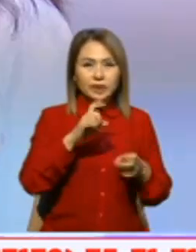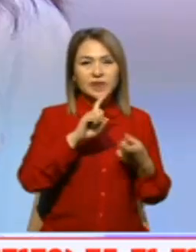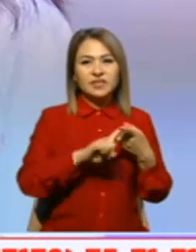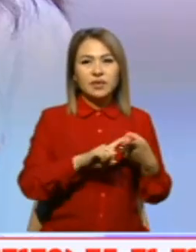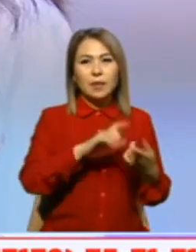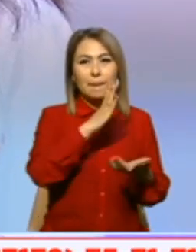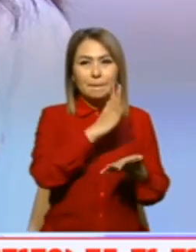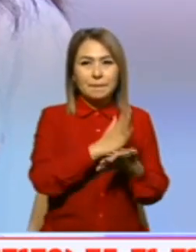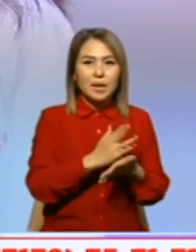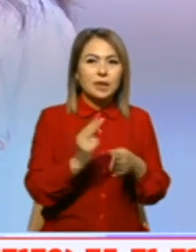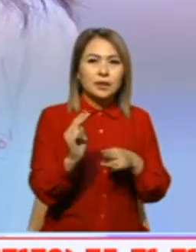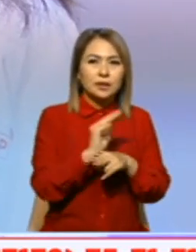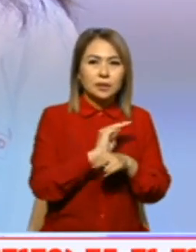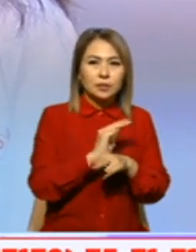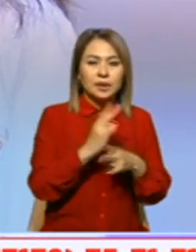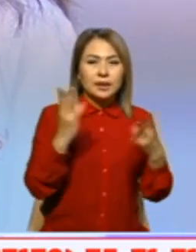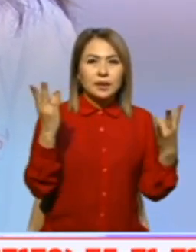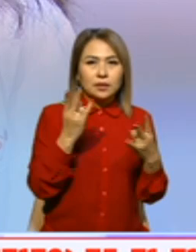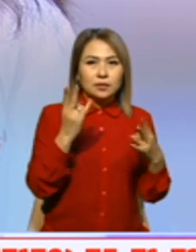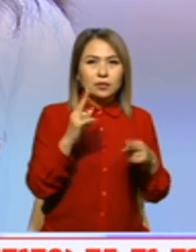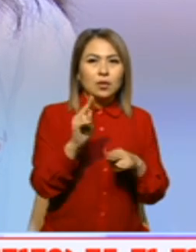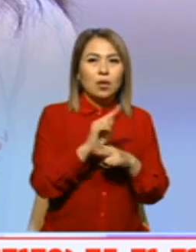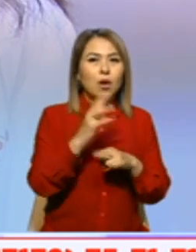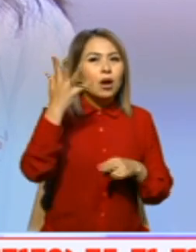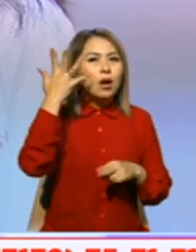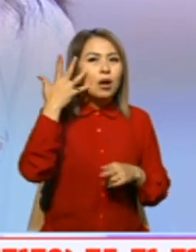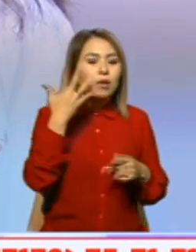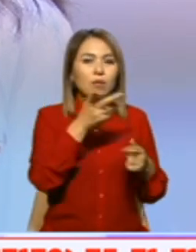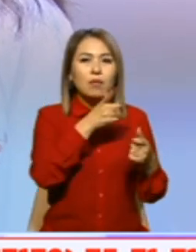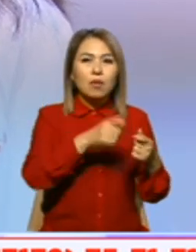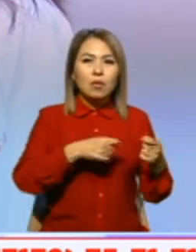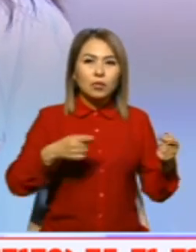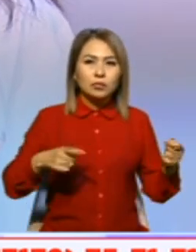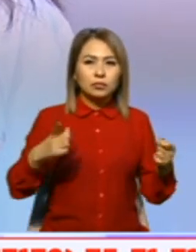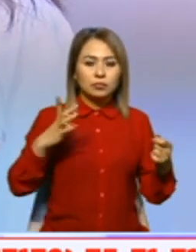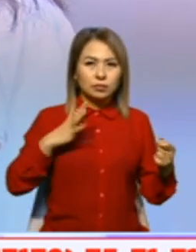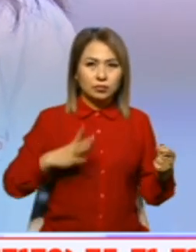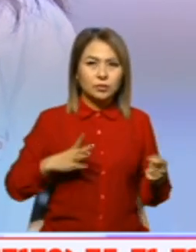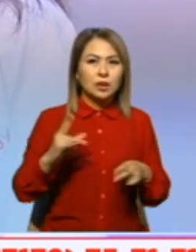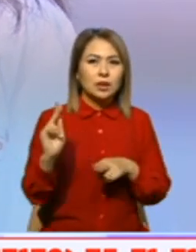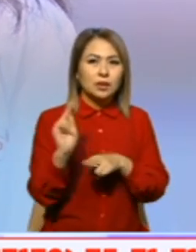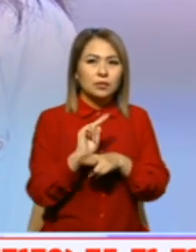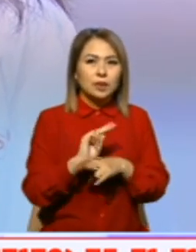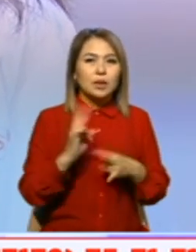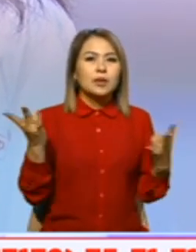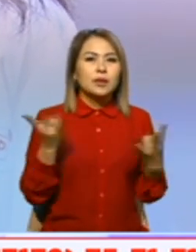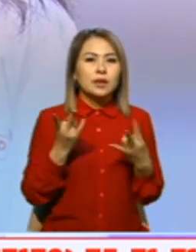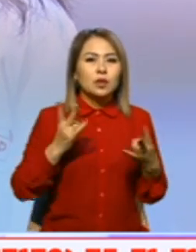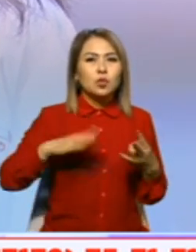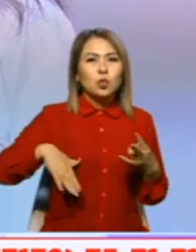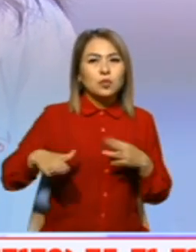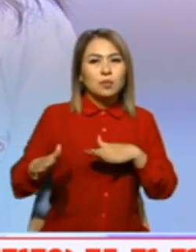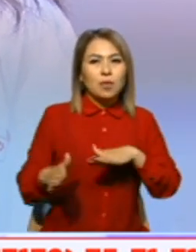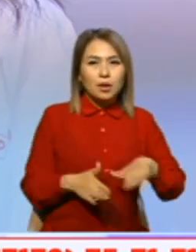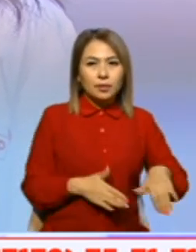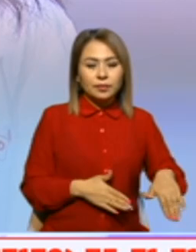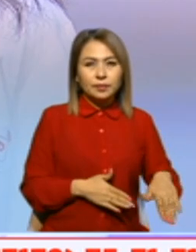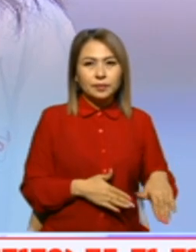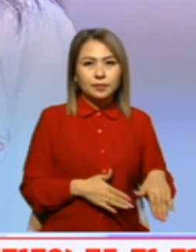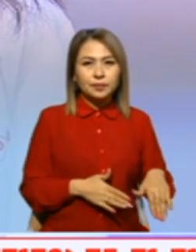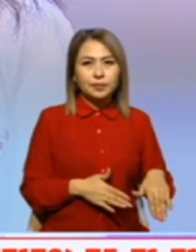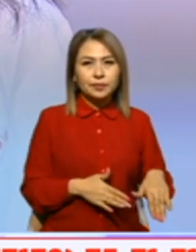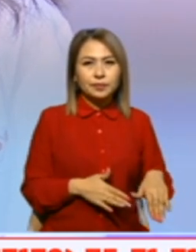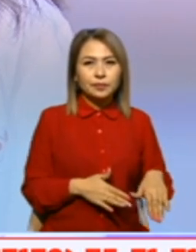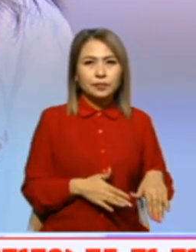емделу керек дейтін болса, онда ем қай уаққа созылады, сол уақыт емді алу керек. Сосын барып, уже